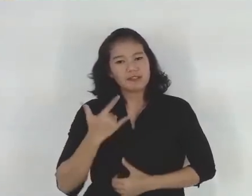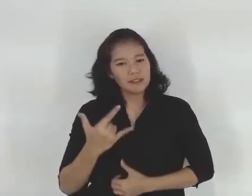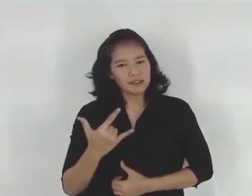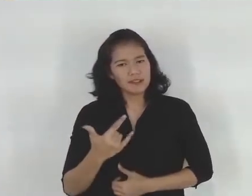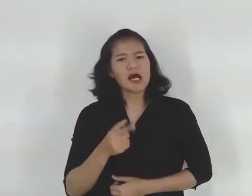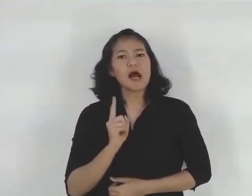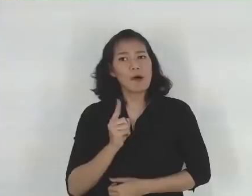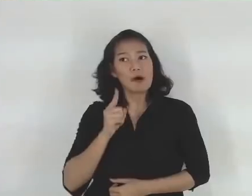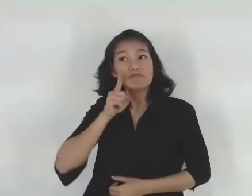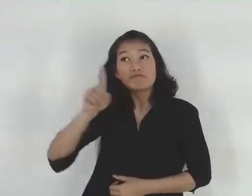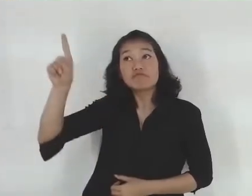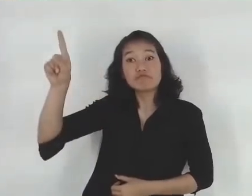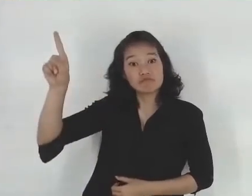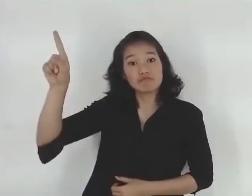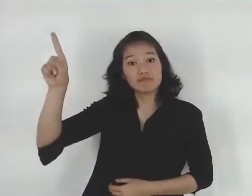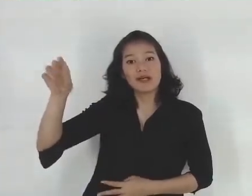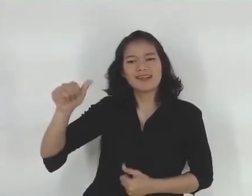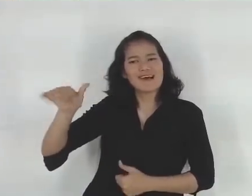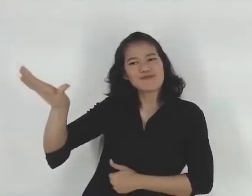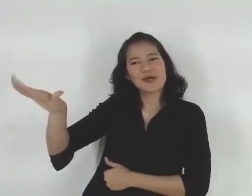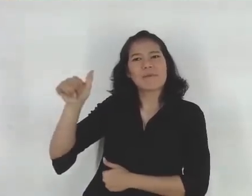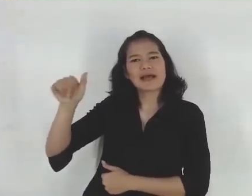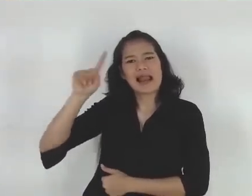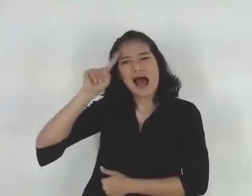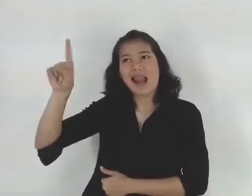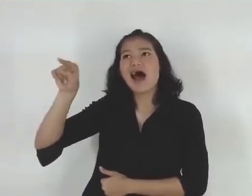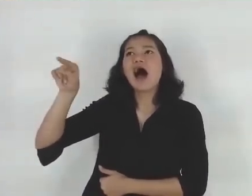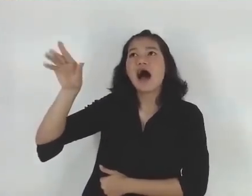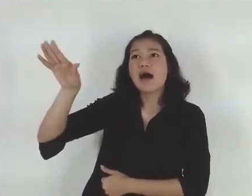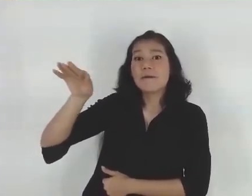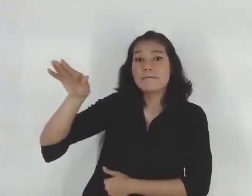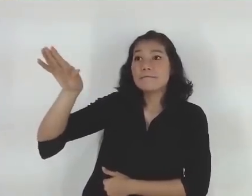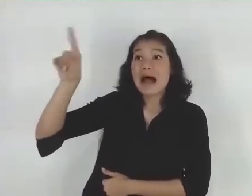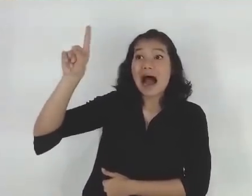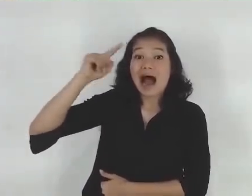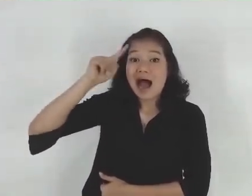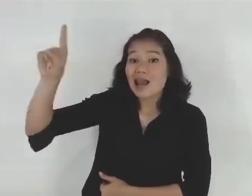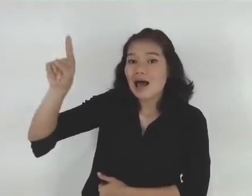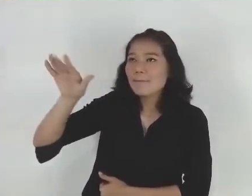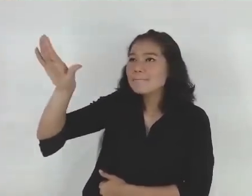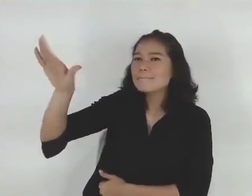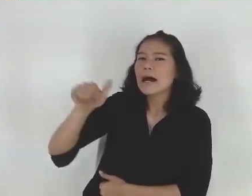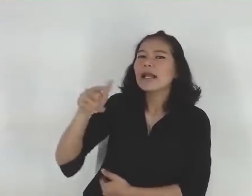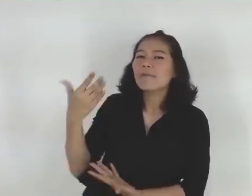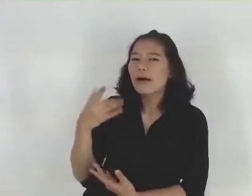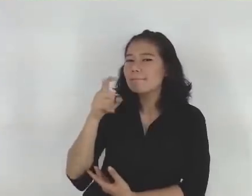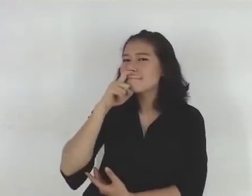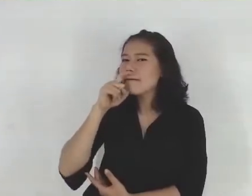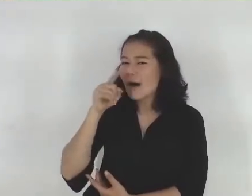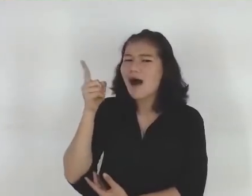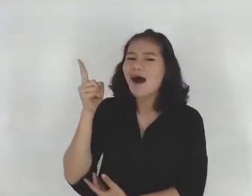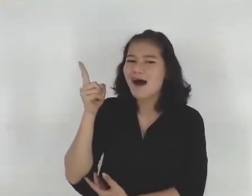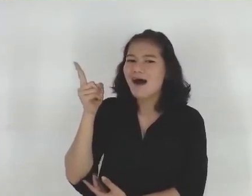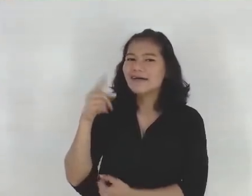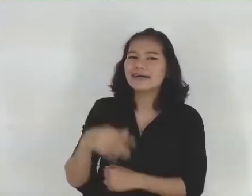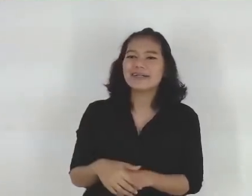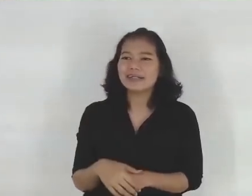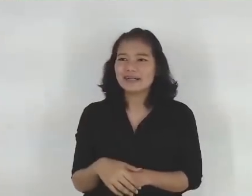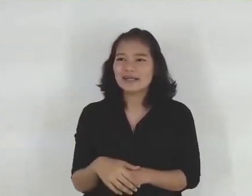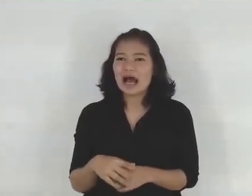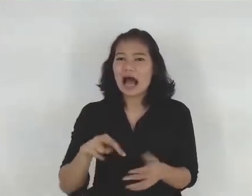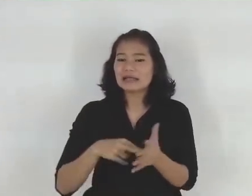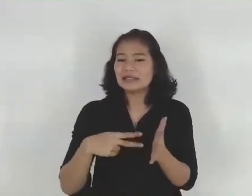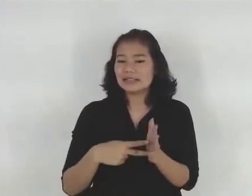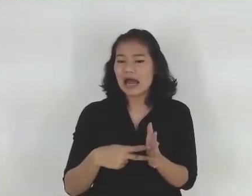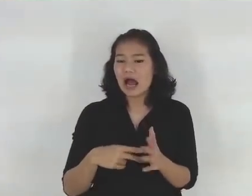olehnya kita dapat memanggil Allah sebagai aba atau bapak yang menjadi inti